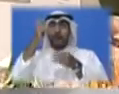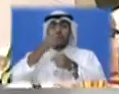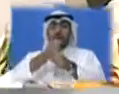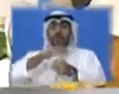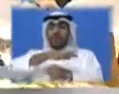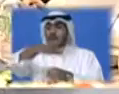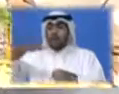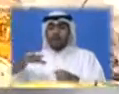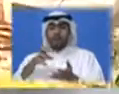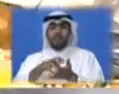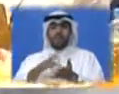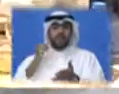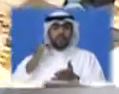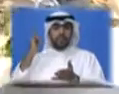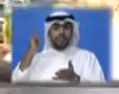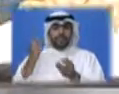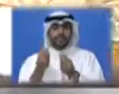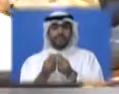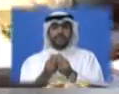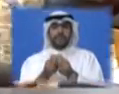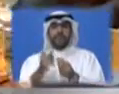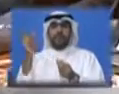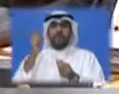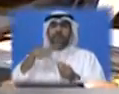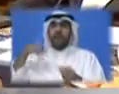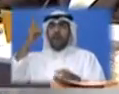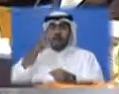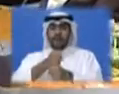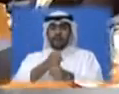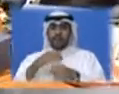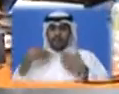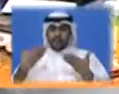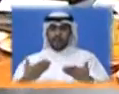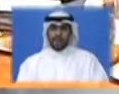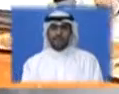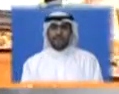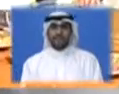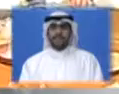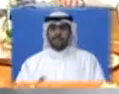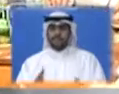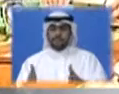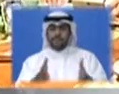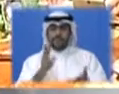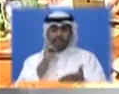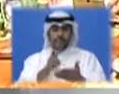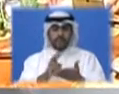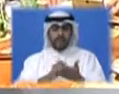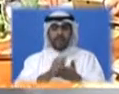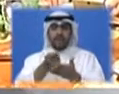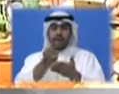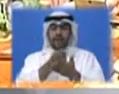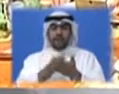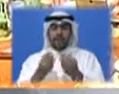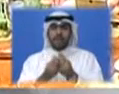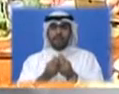على أمتنا العربية والإسلامية بالخير واليمن والبركات. ثم اطلع المجلس على الرسالتين